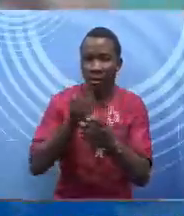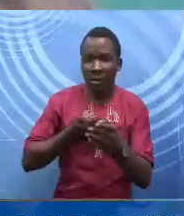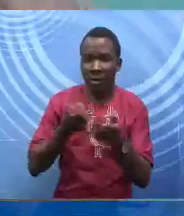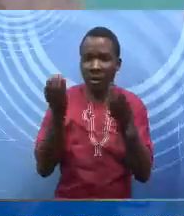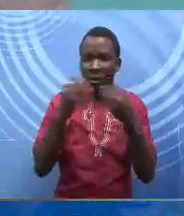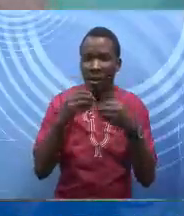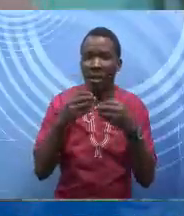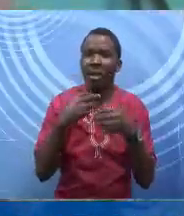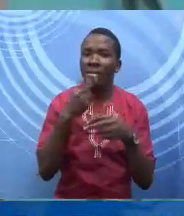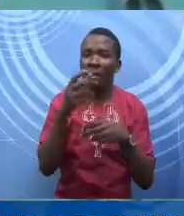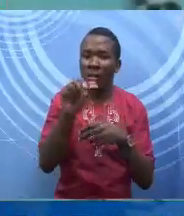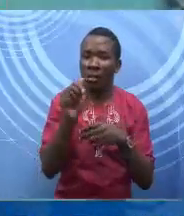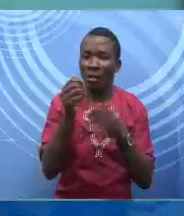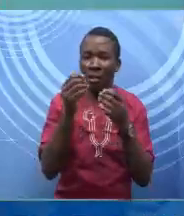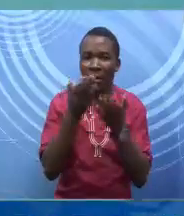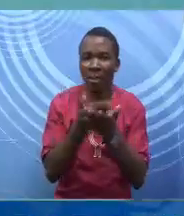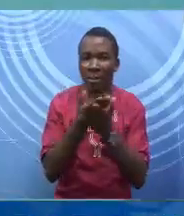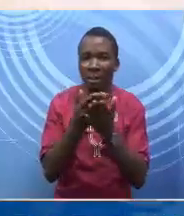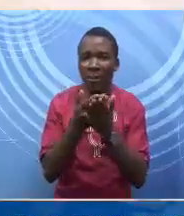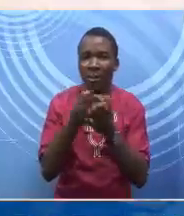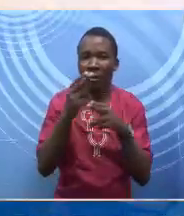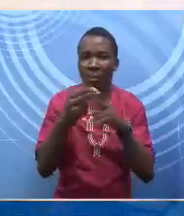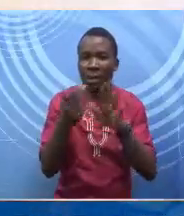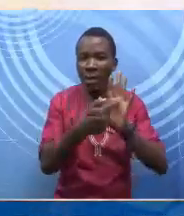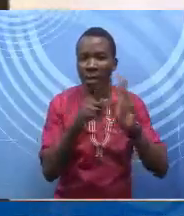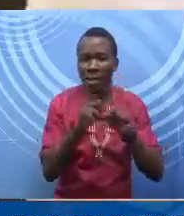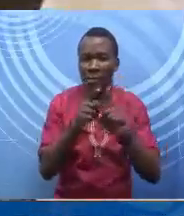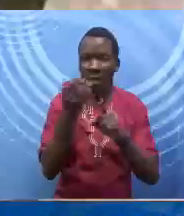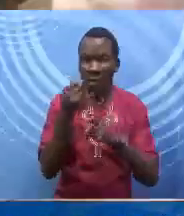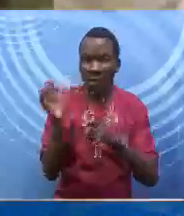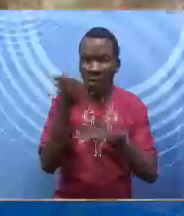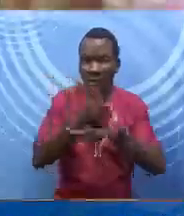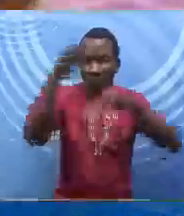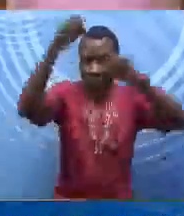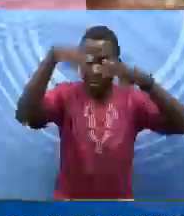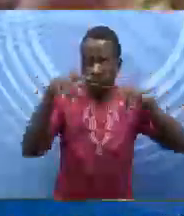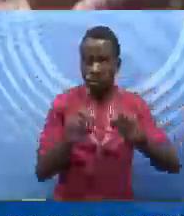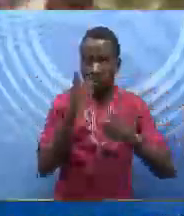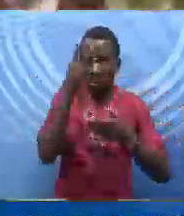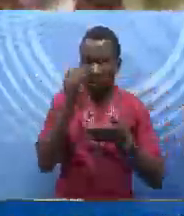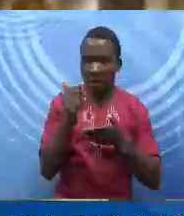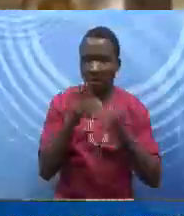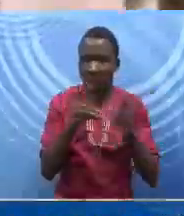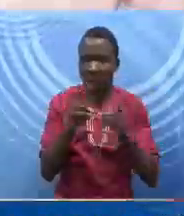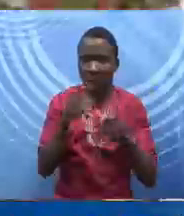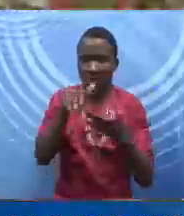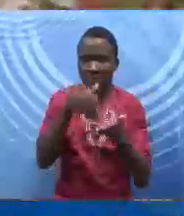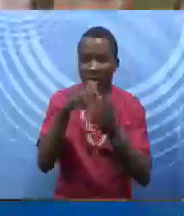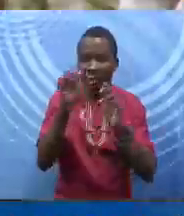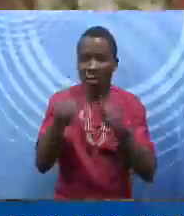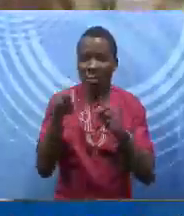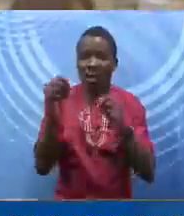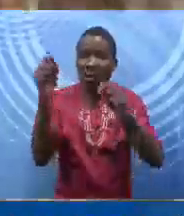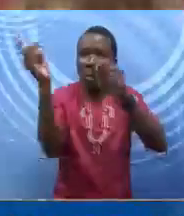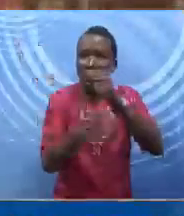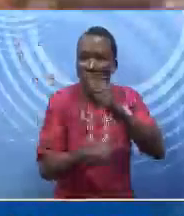yabo, badusabye ko amazina atajya ahagaragara ndetse n'amashusho ngo ntajya ahabona, ngo kuko ngo uyu muyobozi w'ikigo ashobora kurara birengeje,